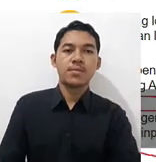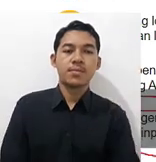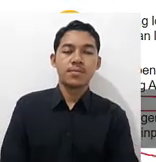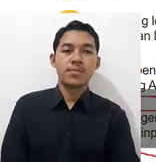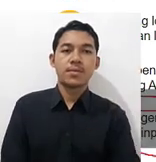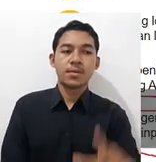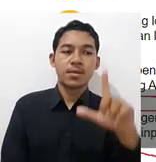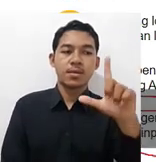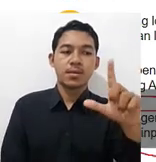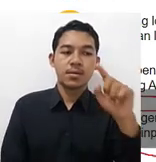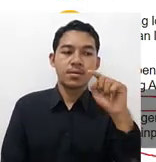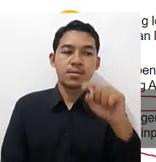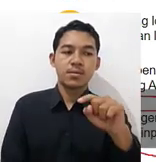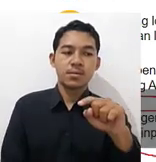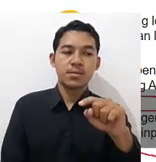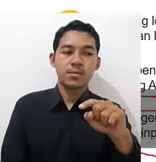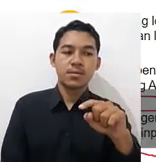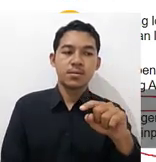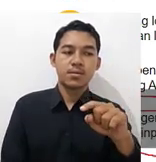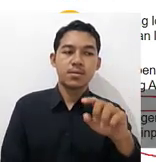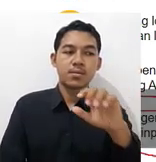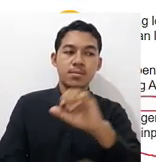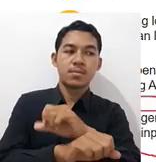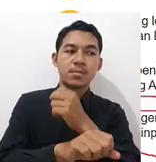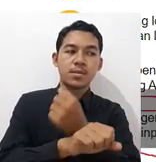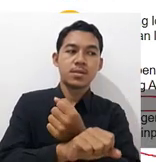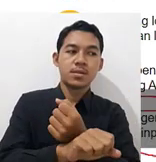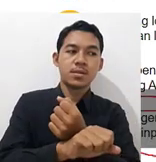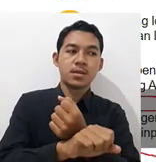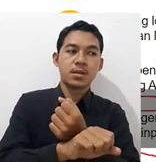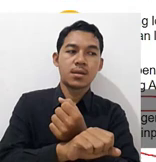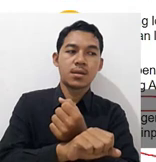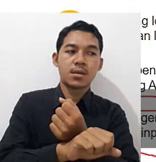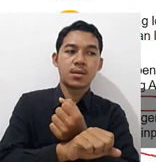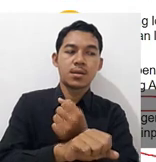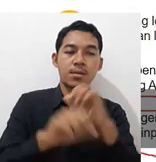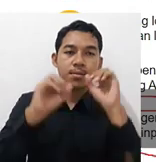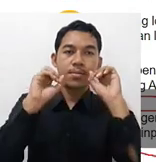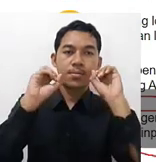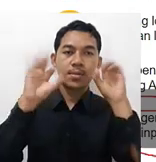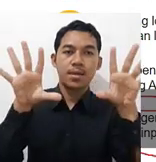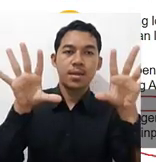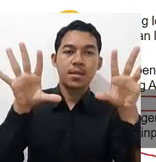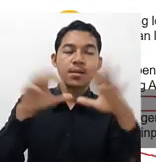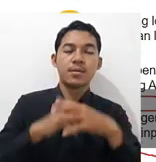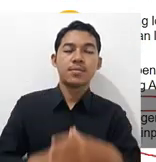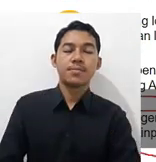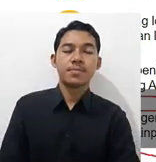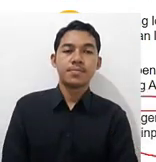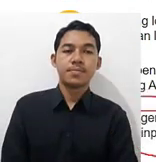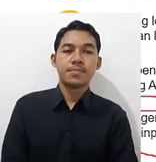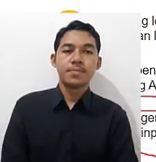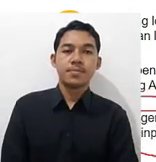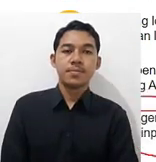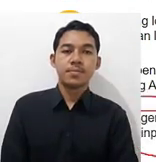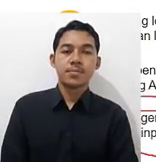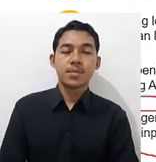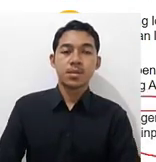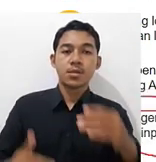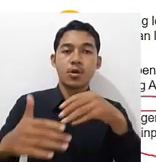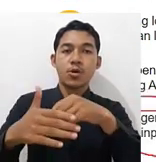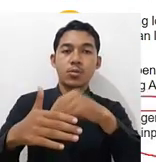Maka LED itu bisa nyala. Karena bisa nyala, jadi outputnya 1.